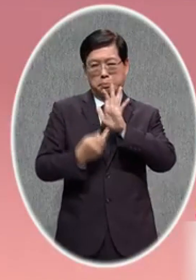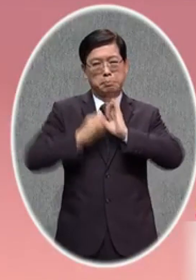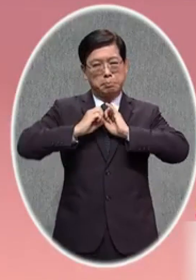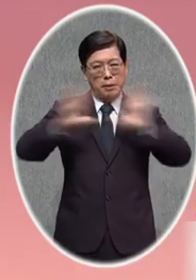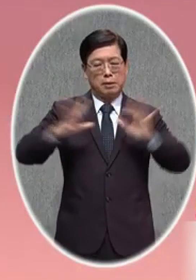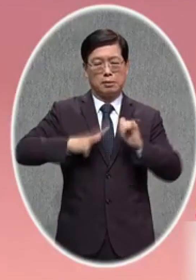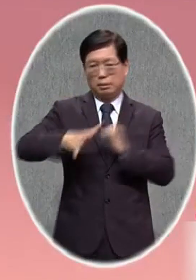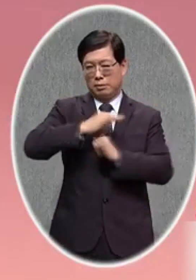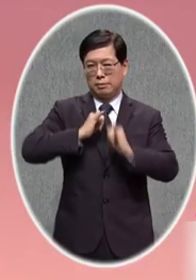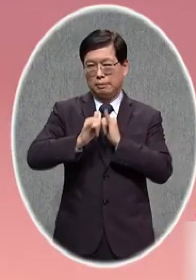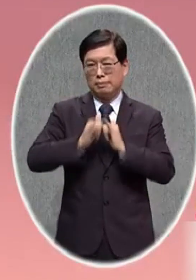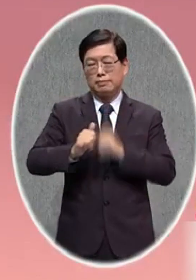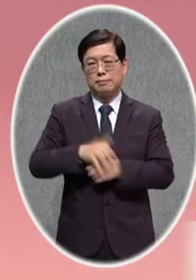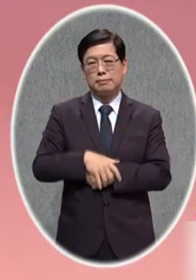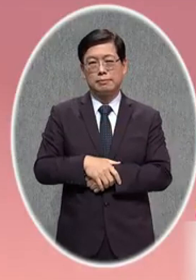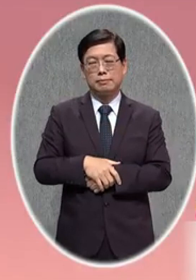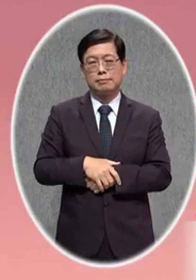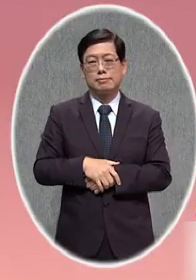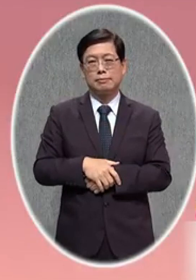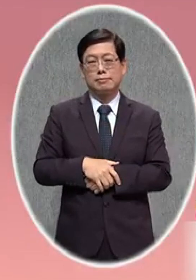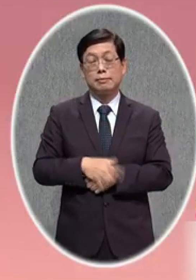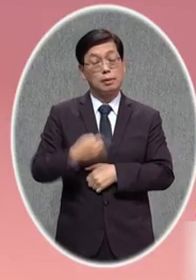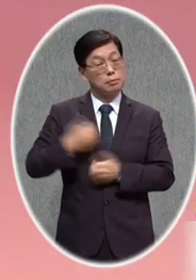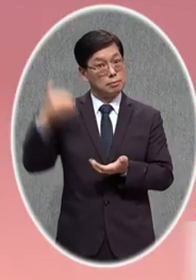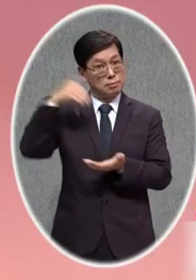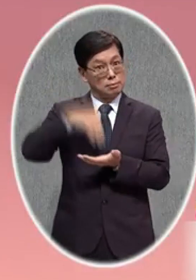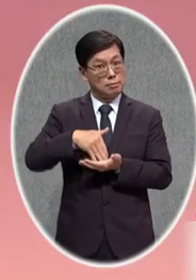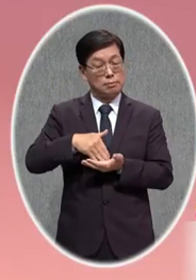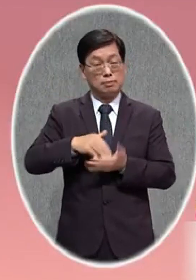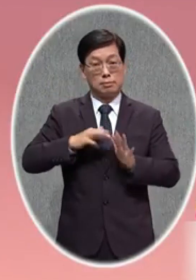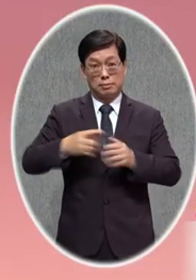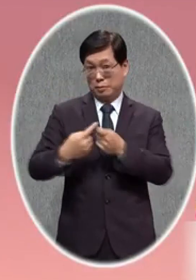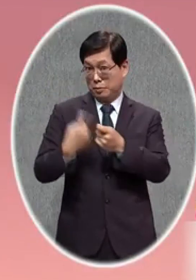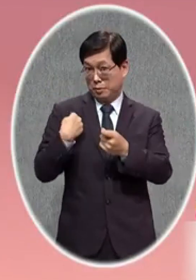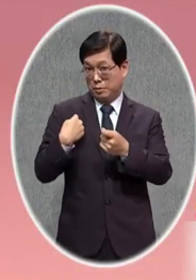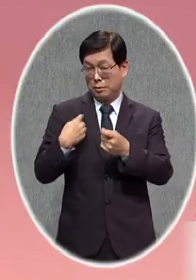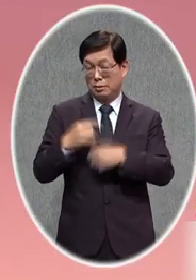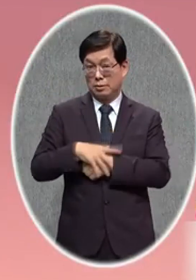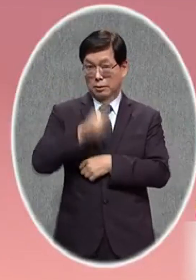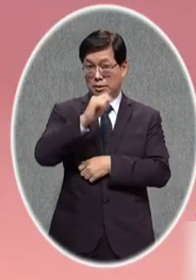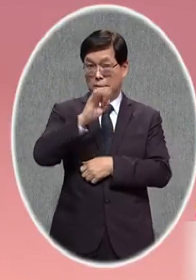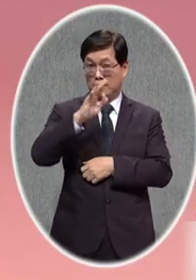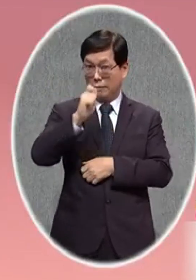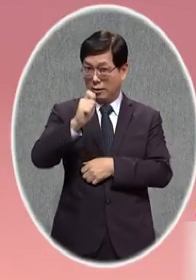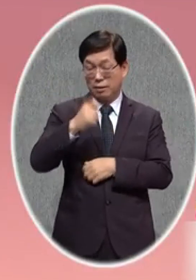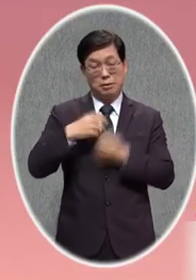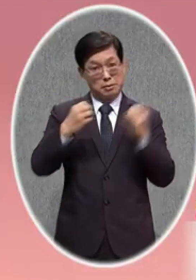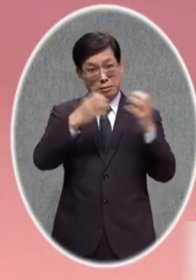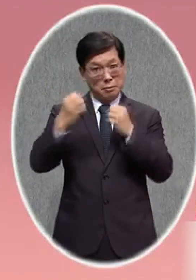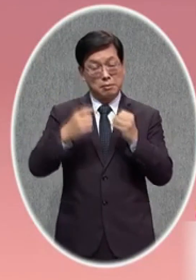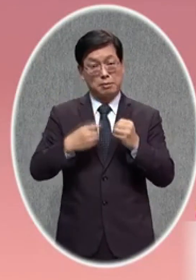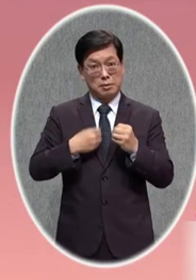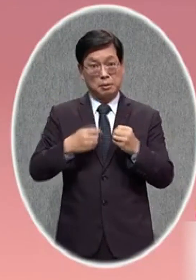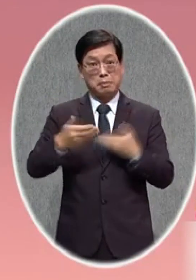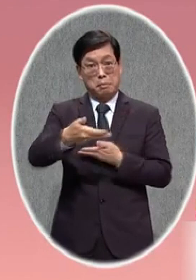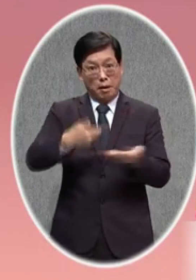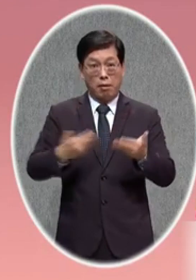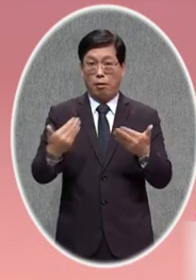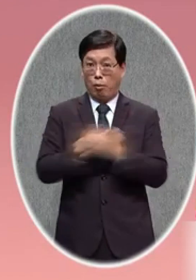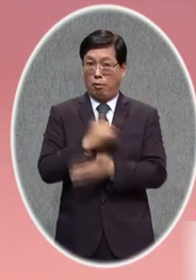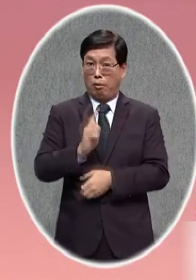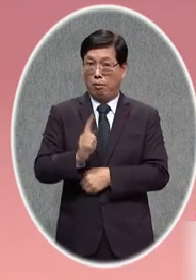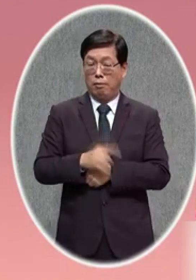全台的老百姓，我们到底去年的 TIFA 谈判的时候换到了什